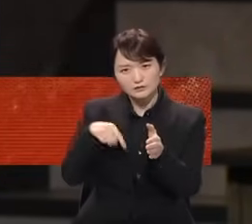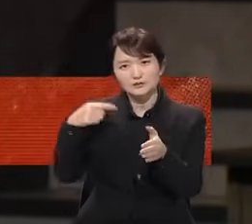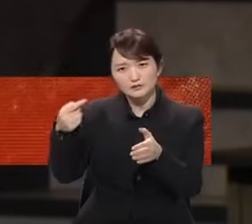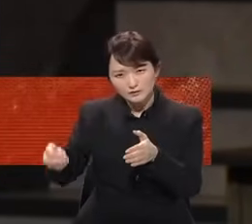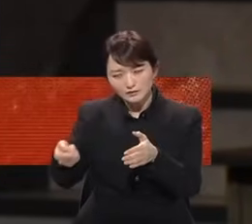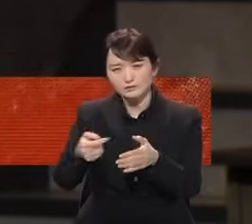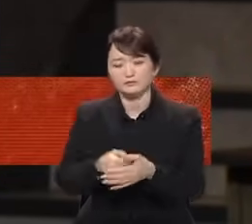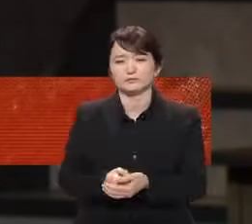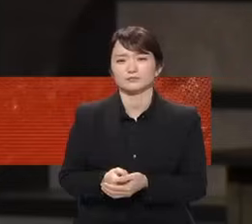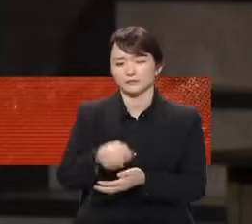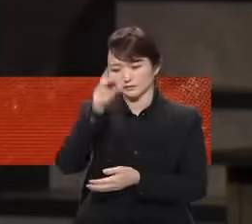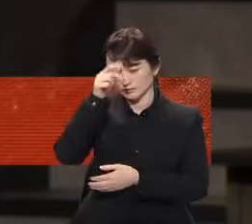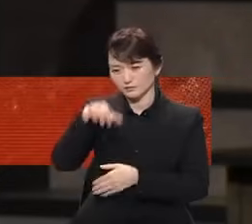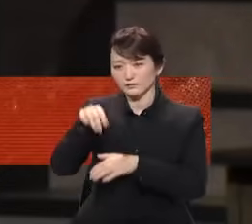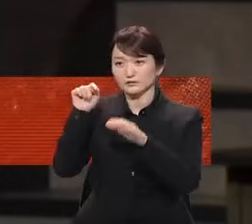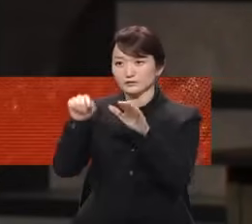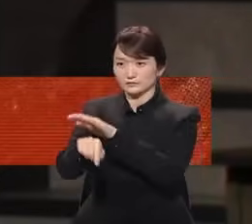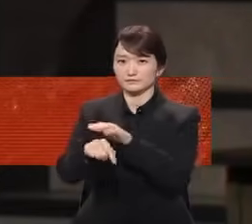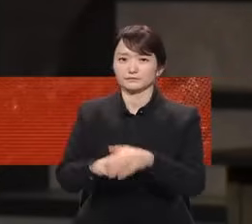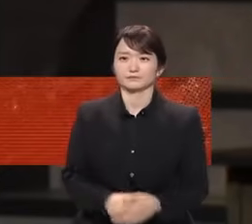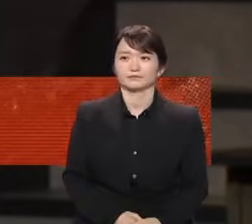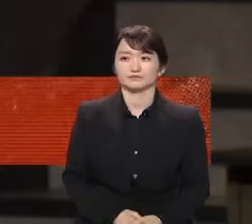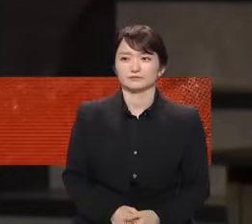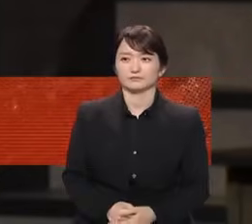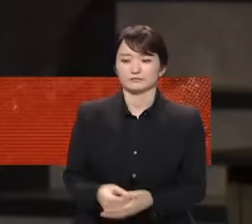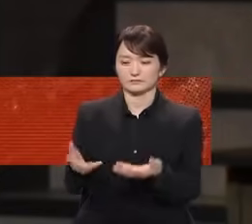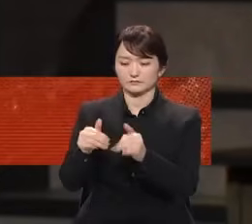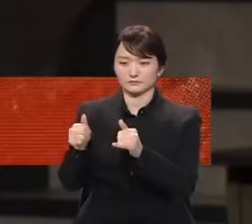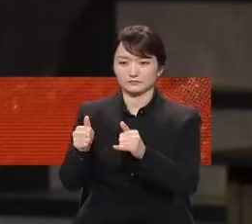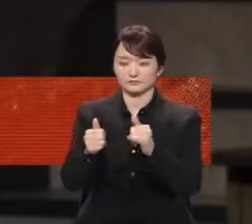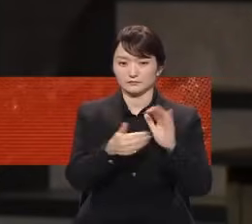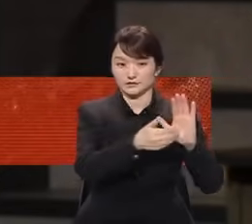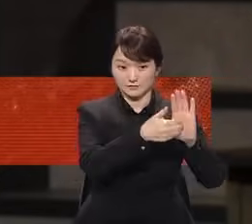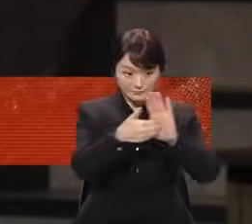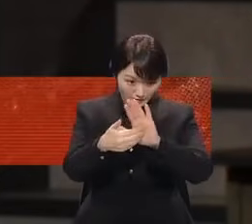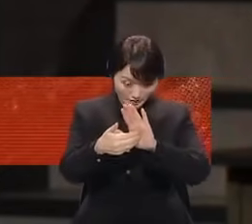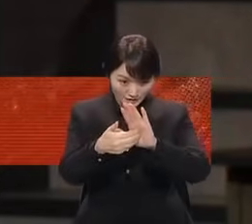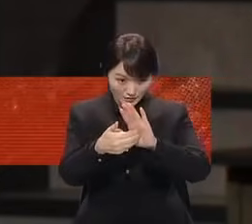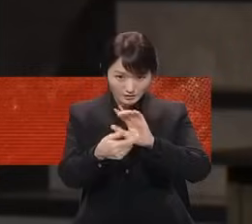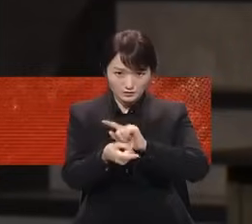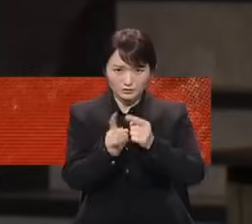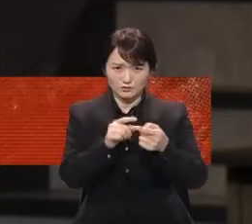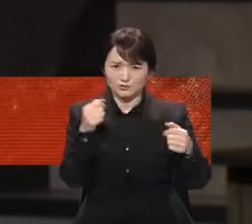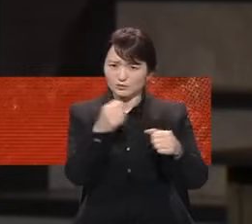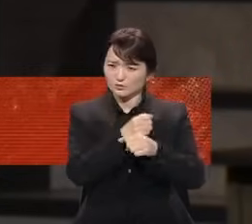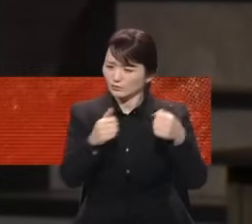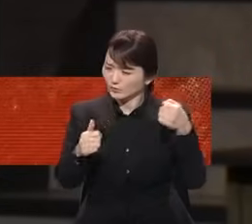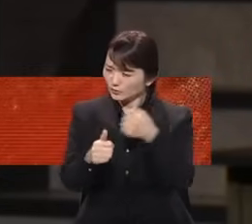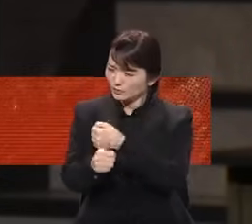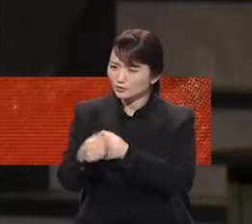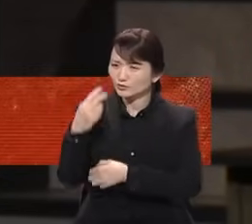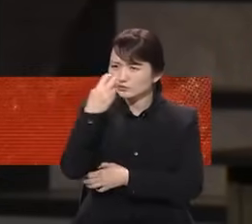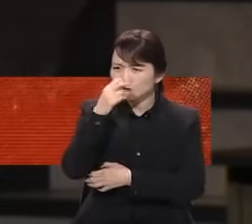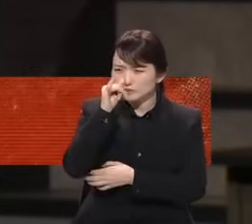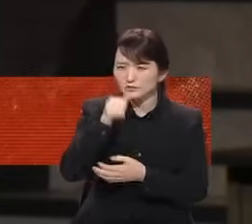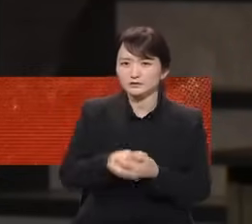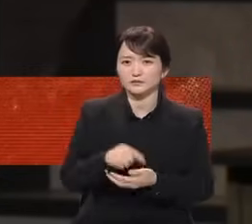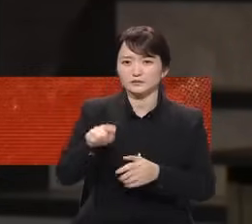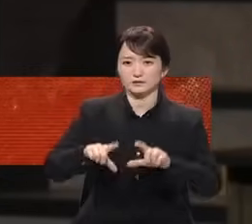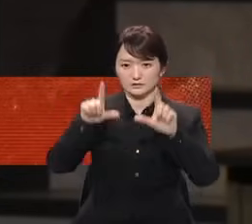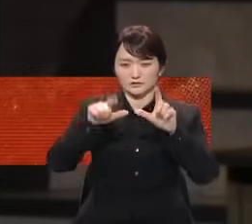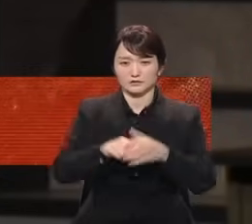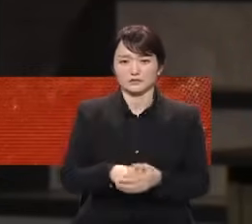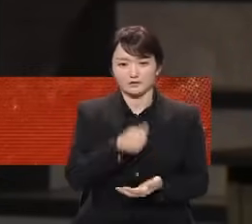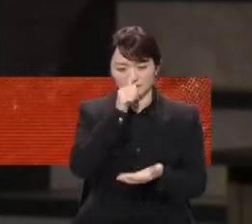이 직원도 맞대응을 하기는 했으니까 쌍방폭행으로 조사를 받고는 있지만 그날의 현행범으로 체포된